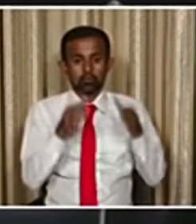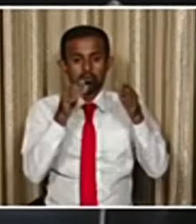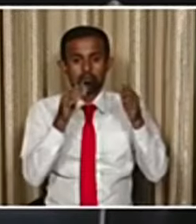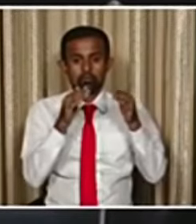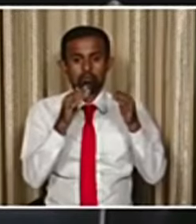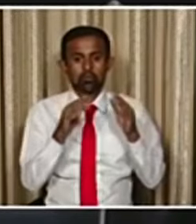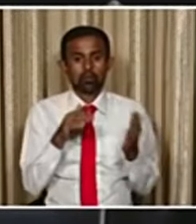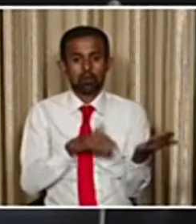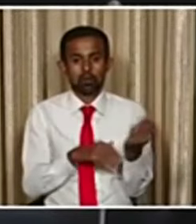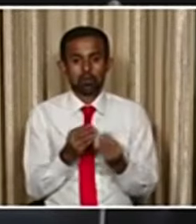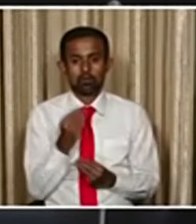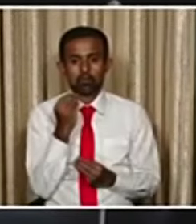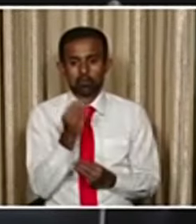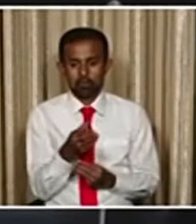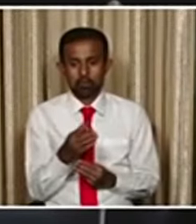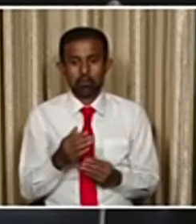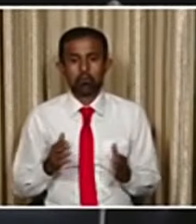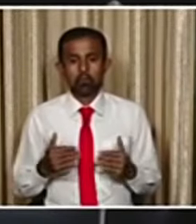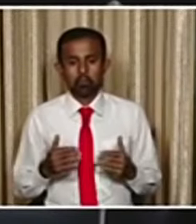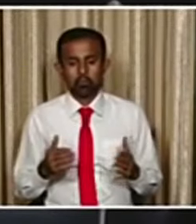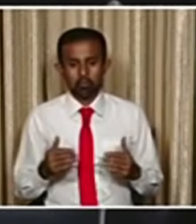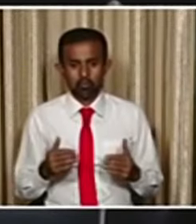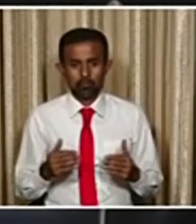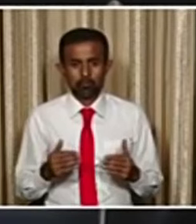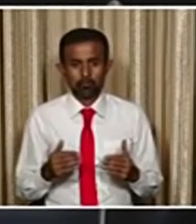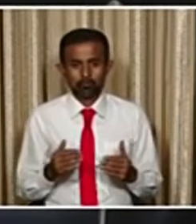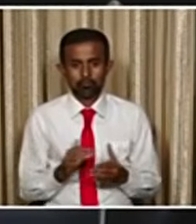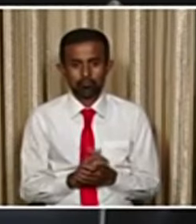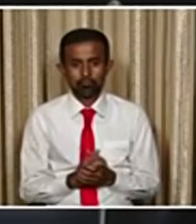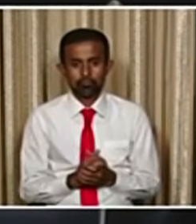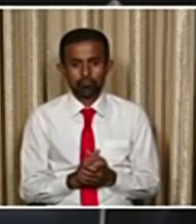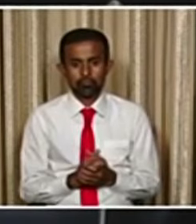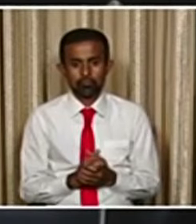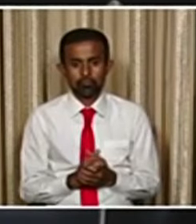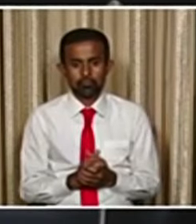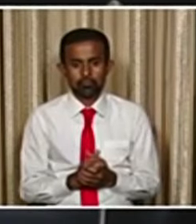ෆ්ලැෂ් ටික ඔවුන්ට ලබා දීලා ඔවුන් තවදුරටත්